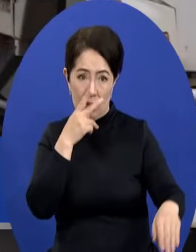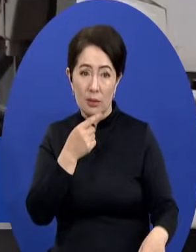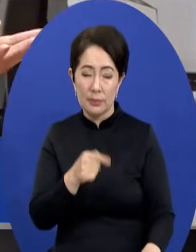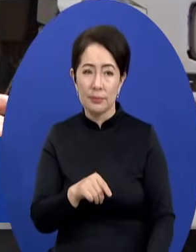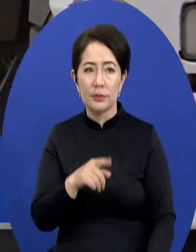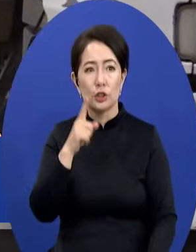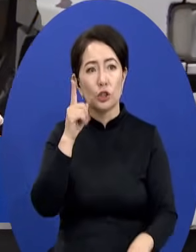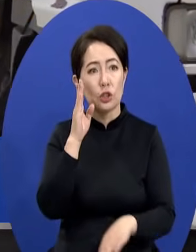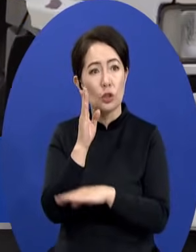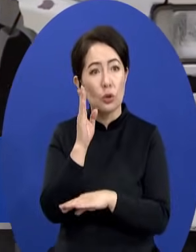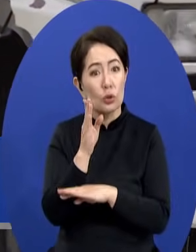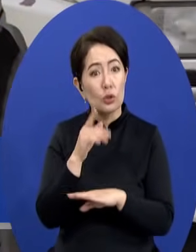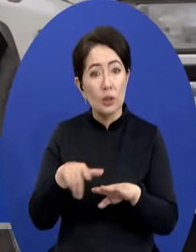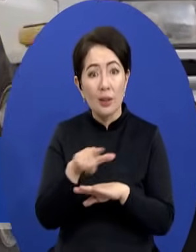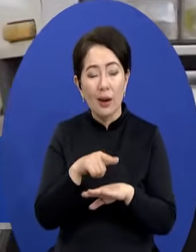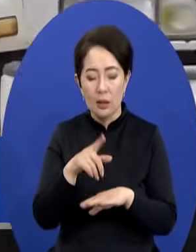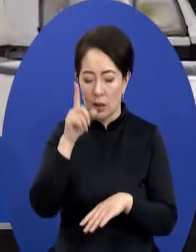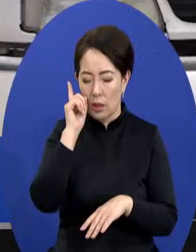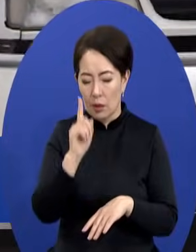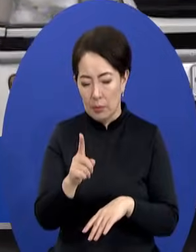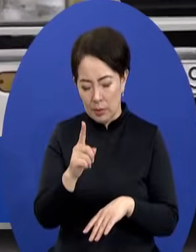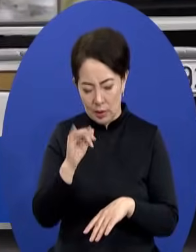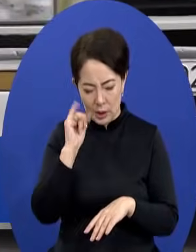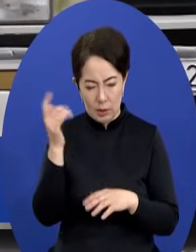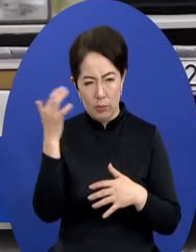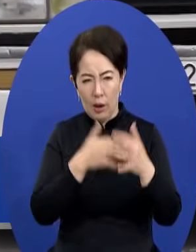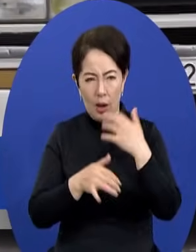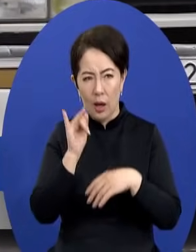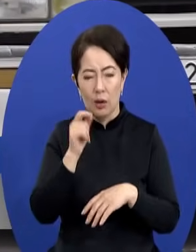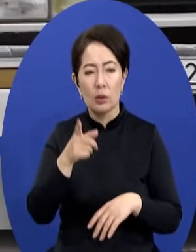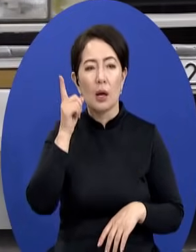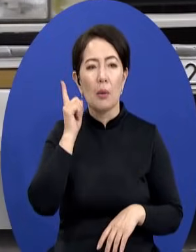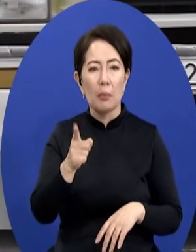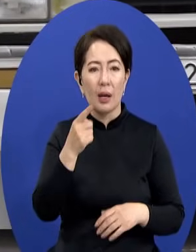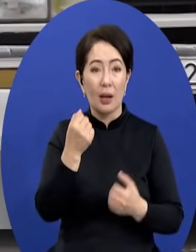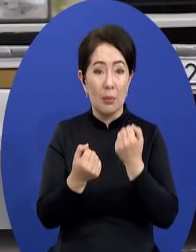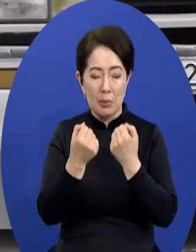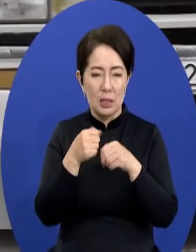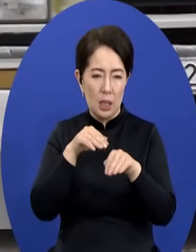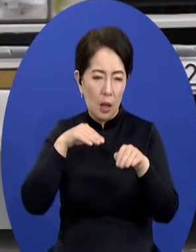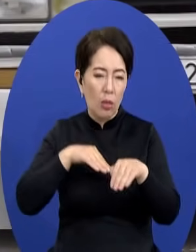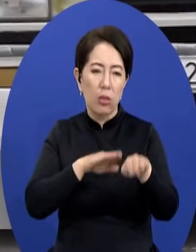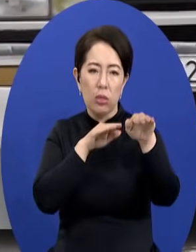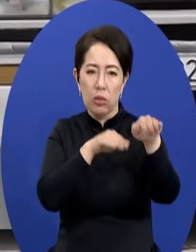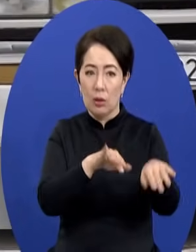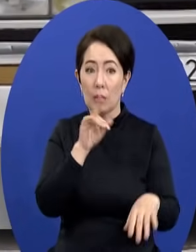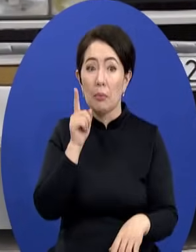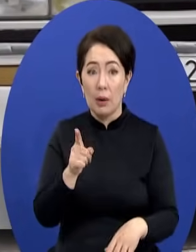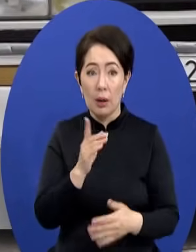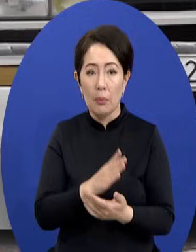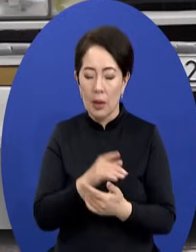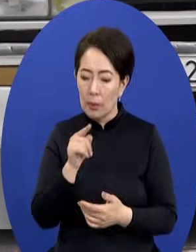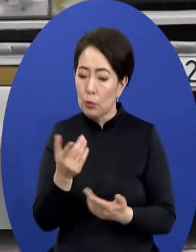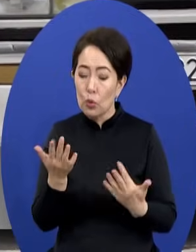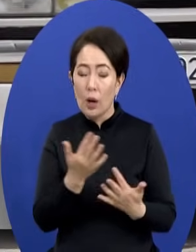За хоногт энэ хяналтын цэгээр 1000 оргил одоо ачаалттай үедээ 1000 гаруй машин дамжин өнгөрч байна гэдгийг албаны хүмүүс онцолж байна. Энэ нь